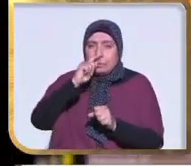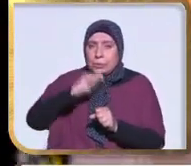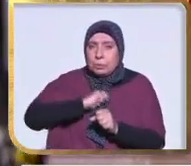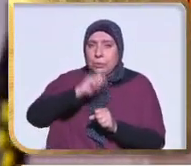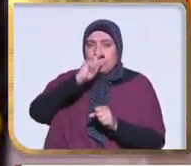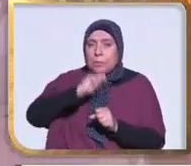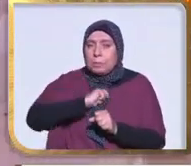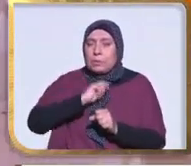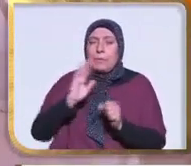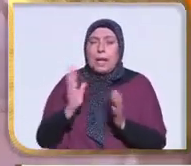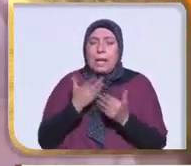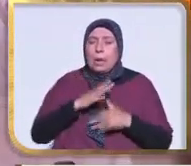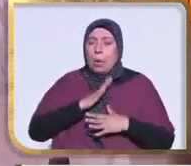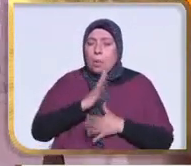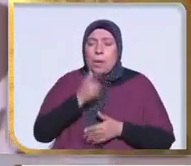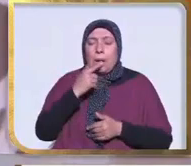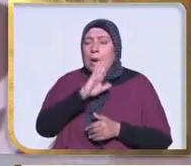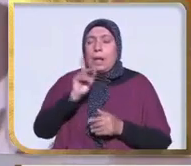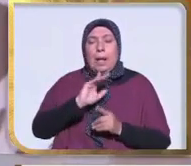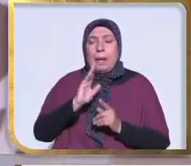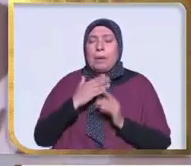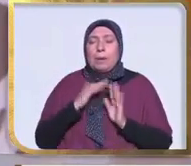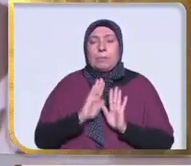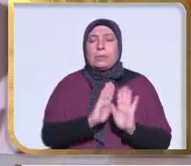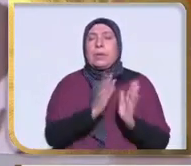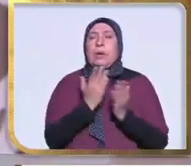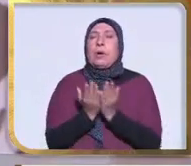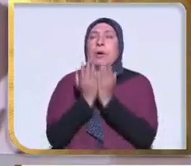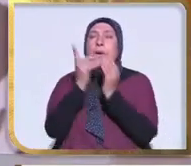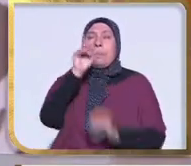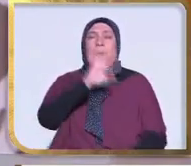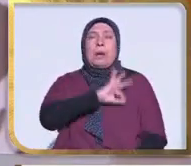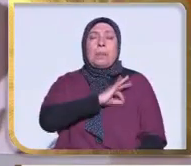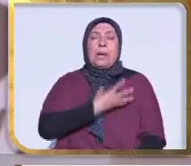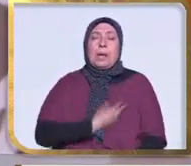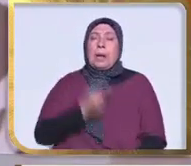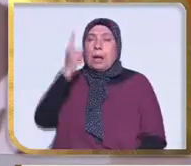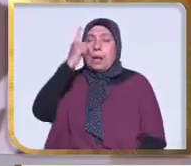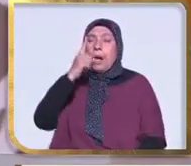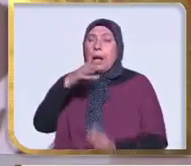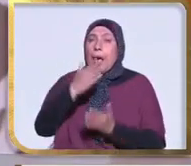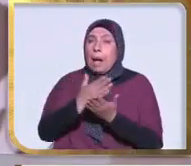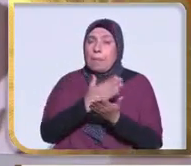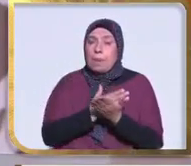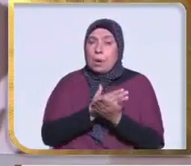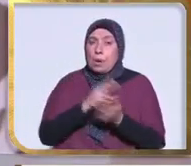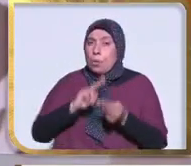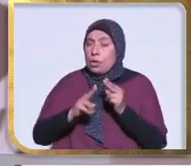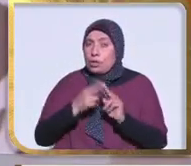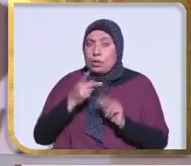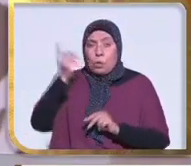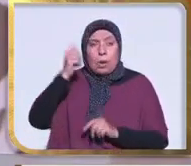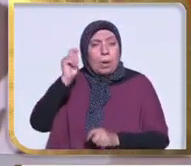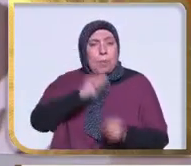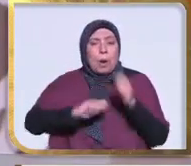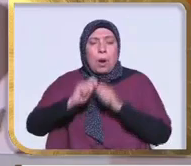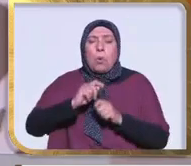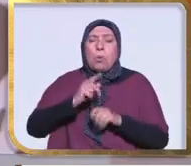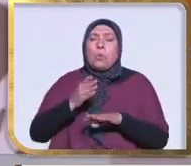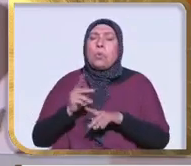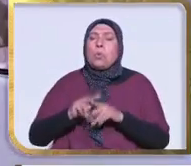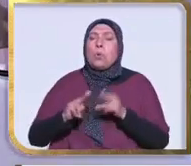ومكروه يا أرحم الراحمين. يا من كنت قبل كل شيء والمكون لكل